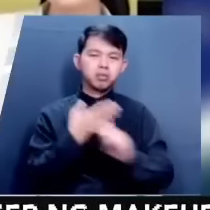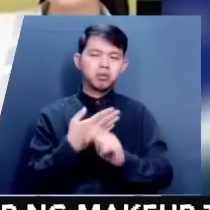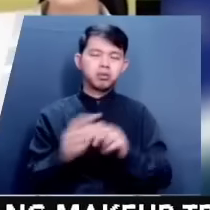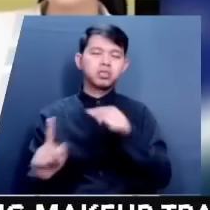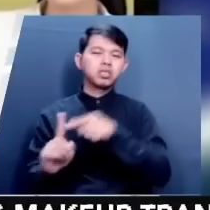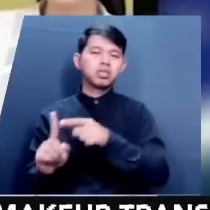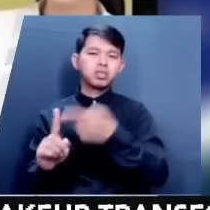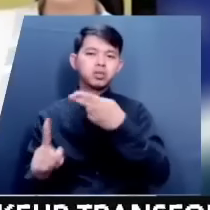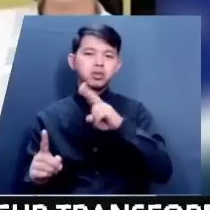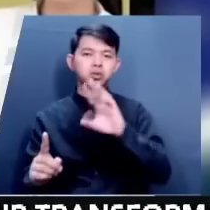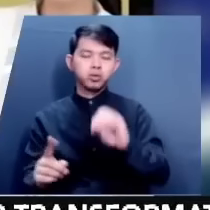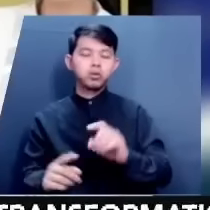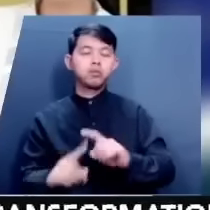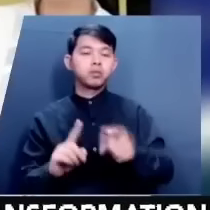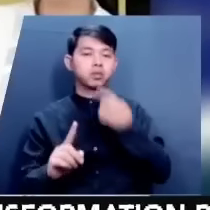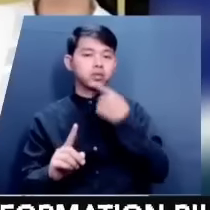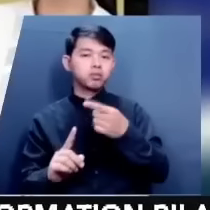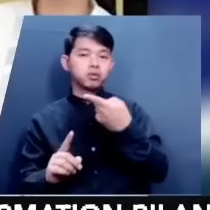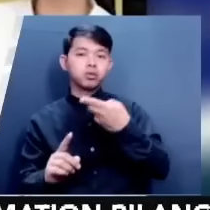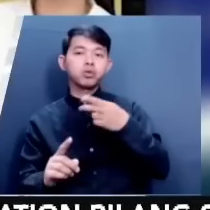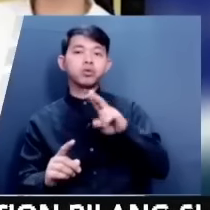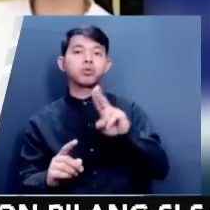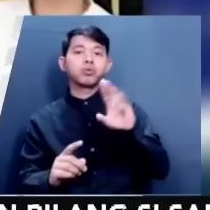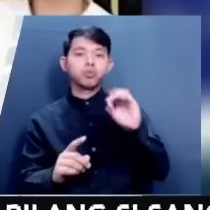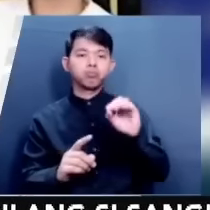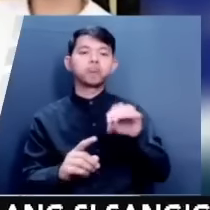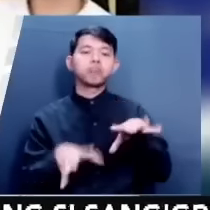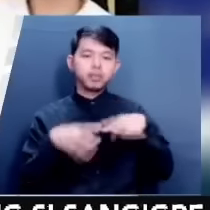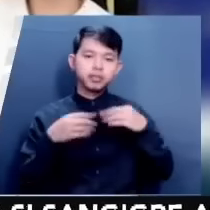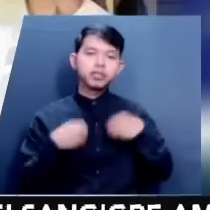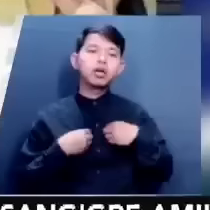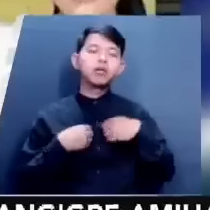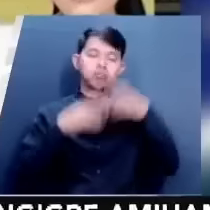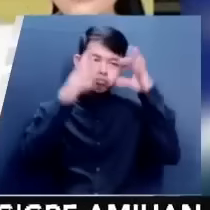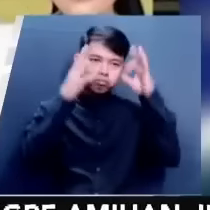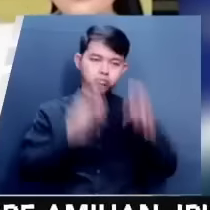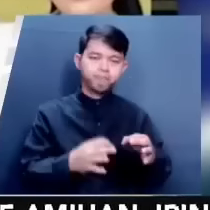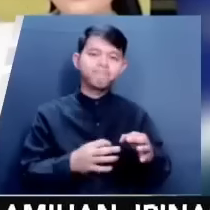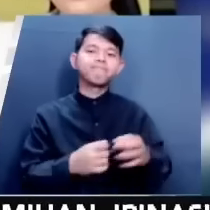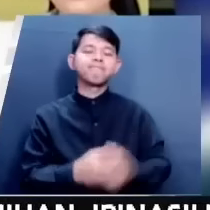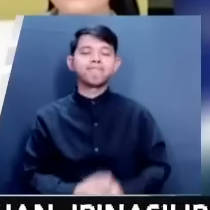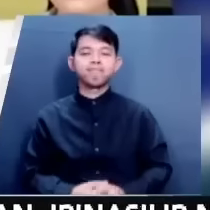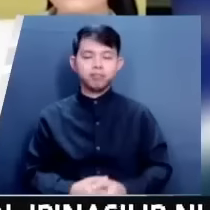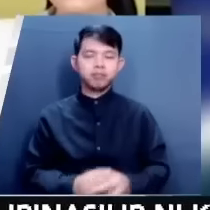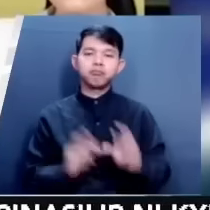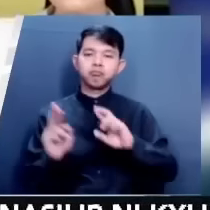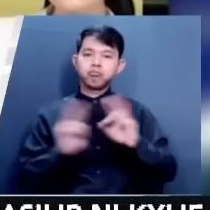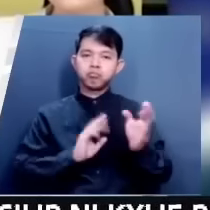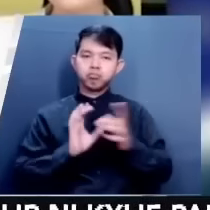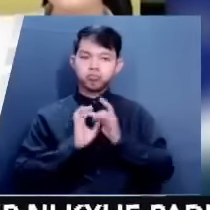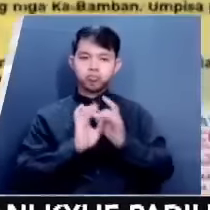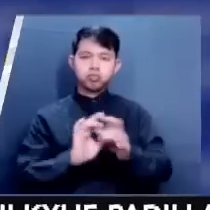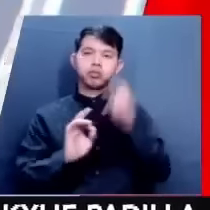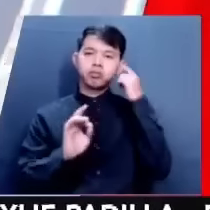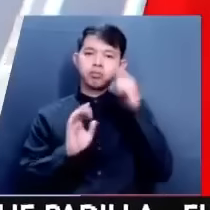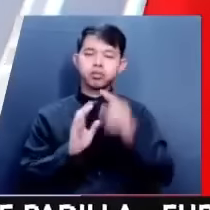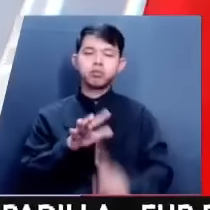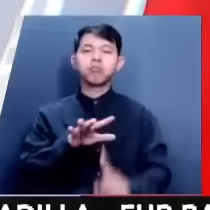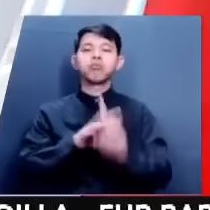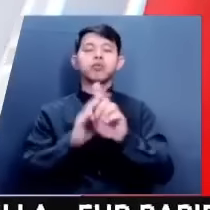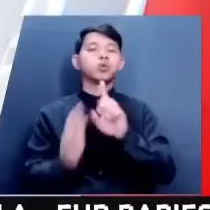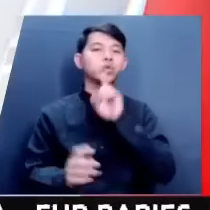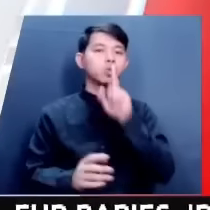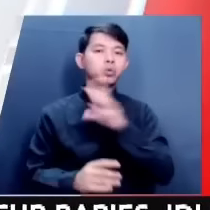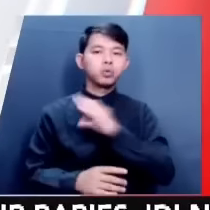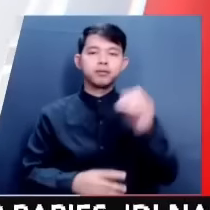niya ang preventive suspension laban sa kanya. Handa raw siya makipagtulungan para lumabas ng katotohanan at hustisya. Sa hiwalay na